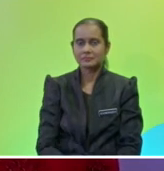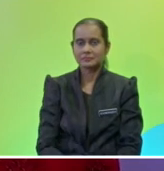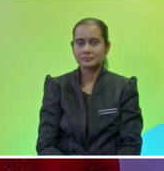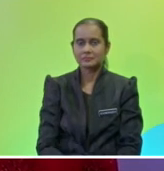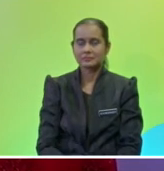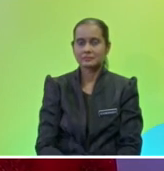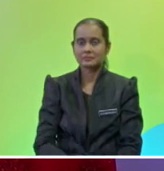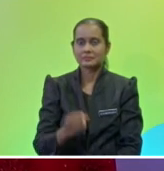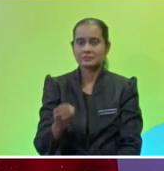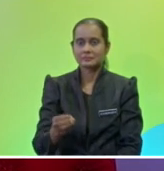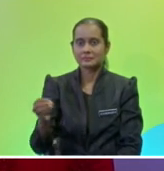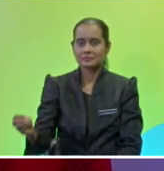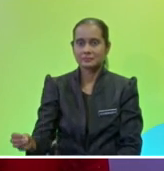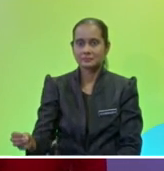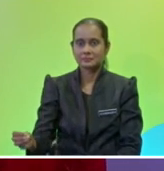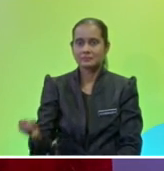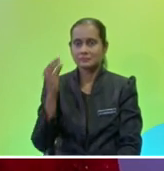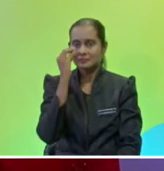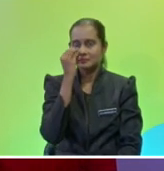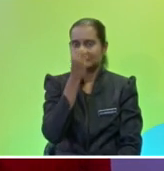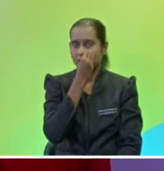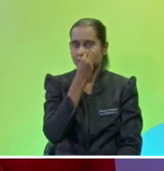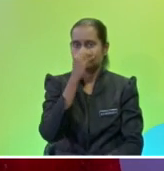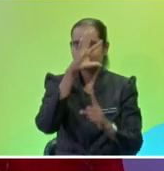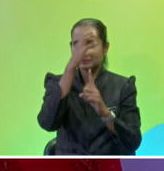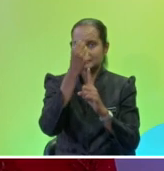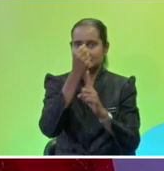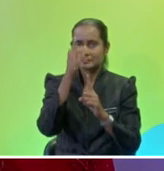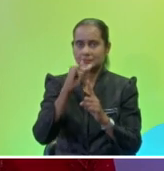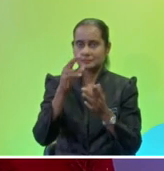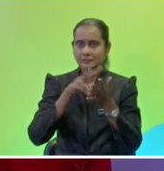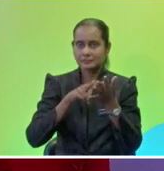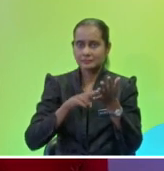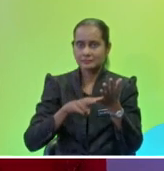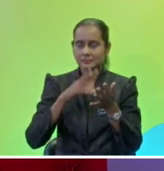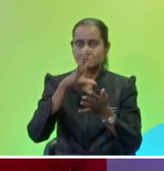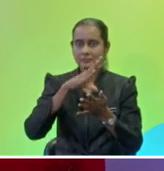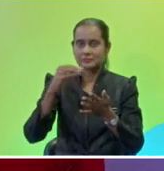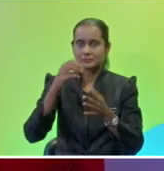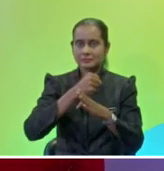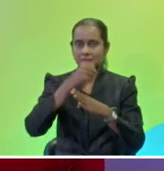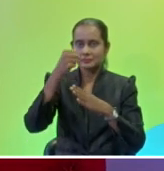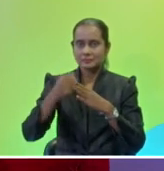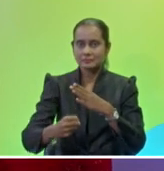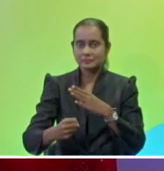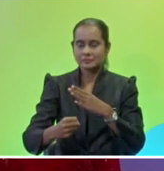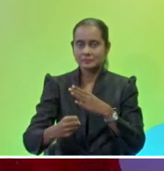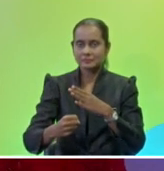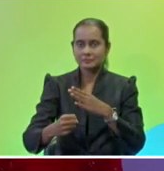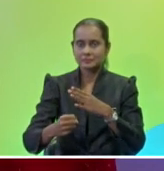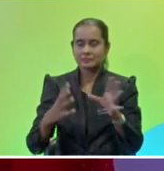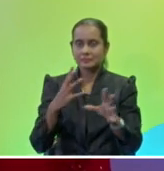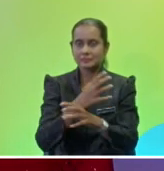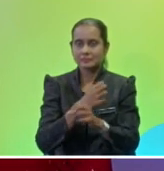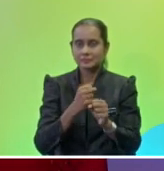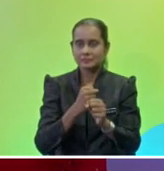yaitu bunga tuli menggunakan situasi yang cek gubacekan Tadi dan Mira selesaikan operasinya dan dapat